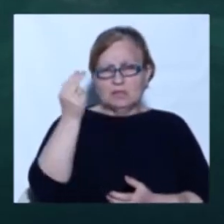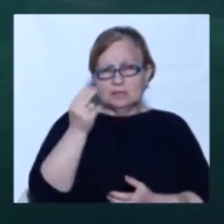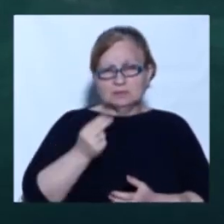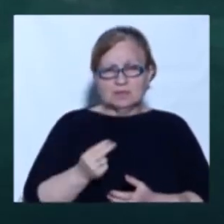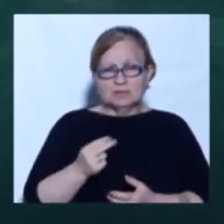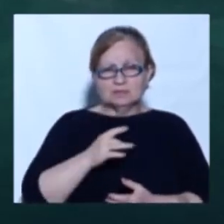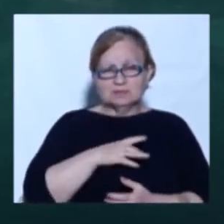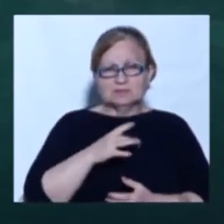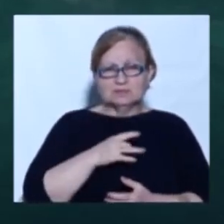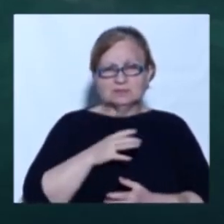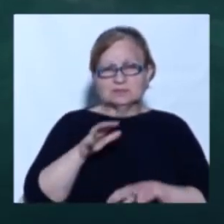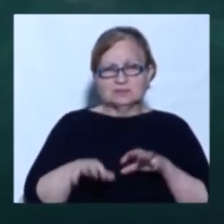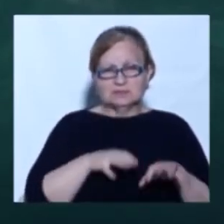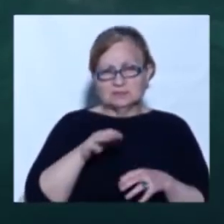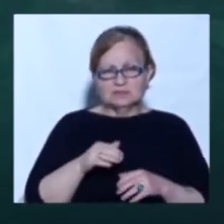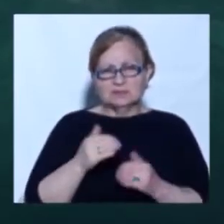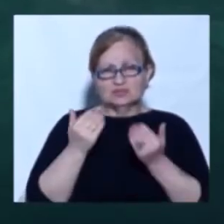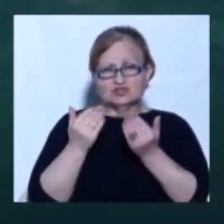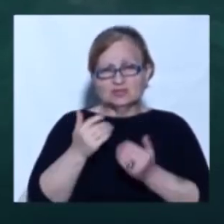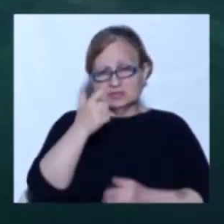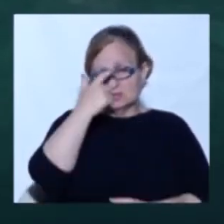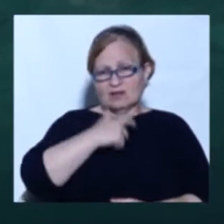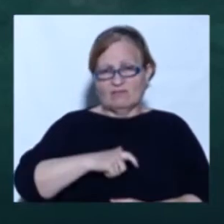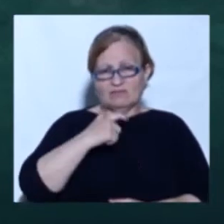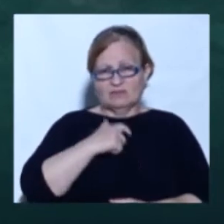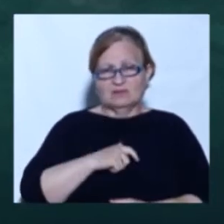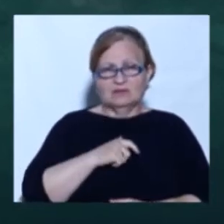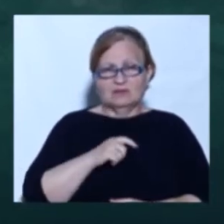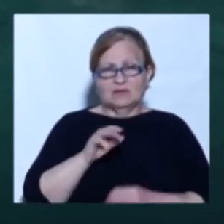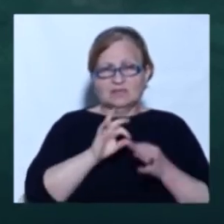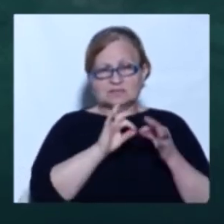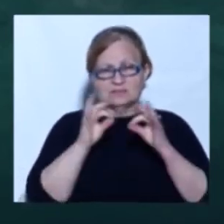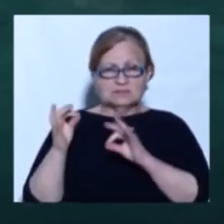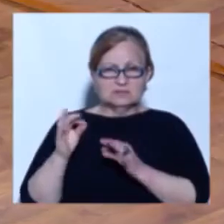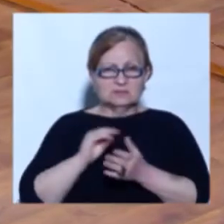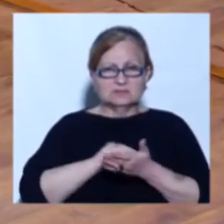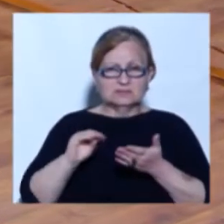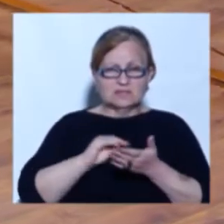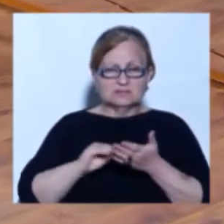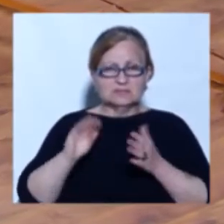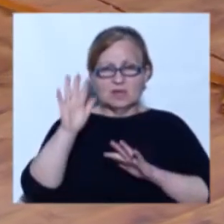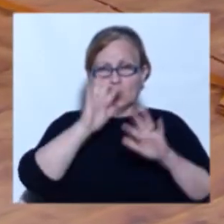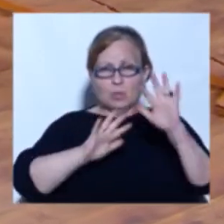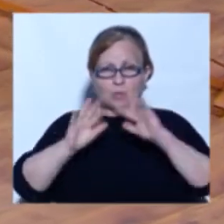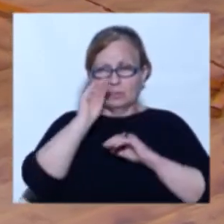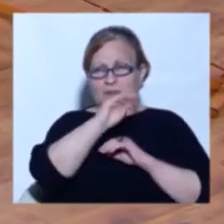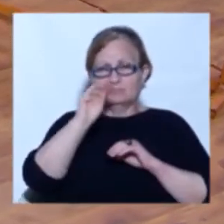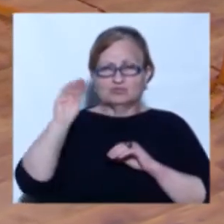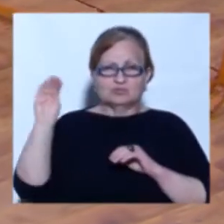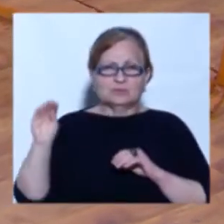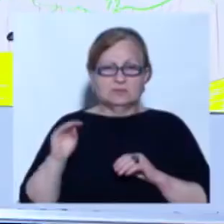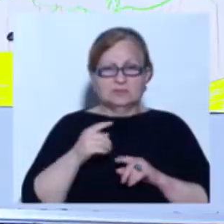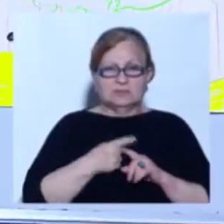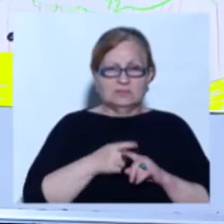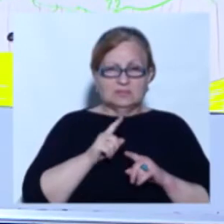თეთრი დათვი და შენი თავი. წინადადებები ჩაწერე ღრუბლებში. ეს